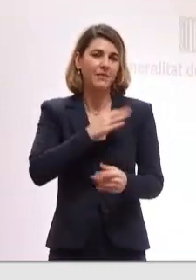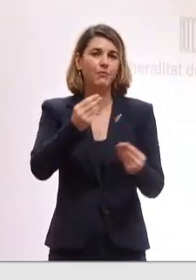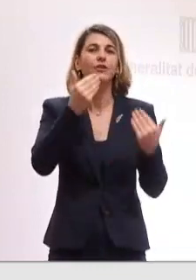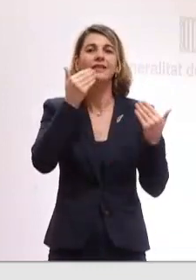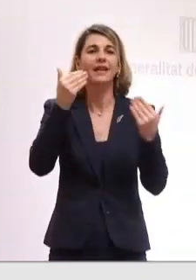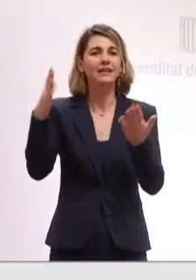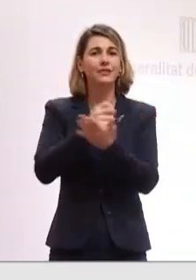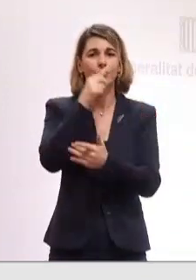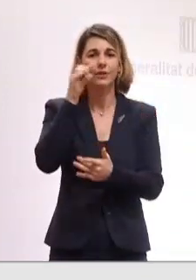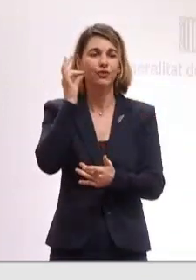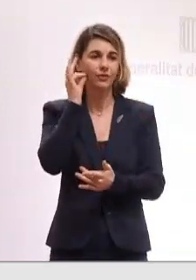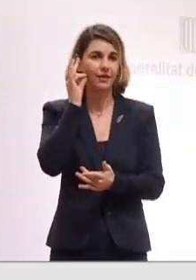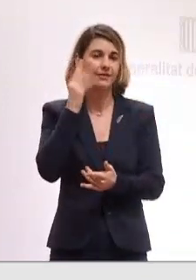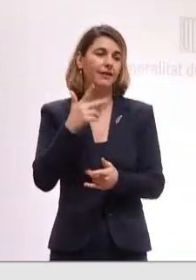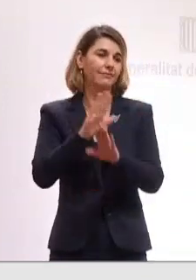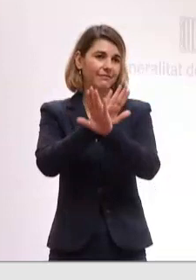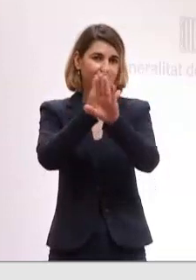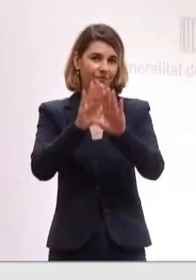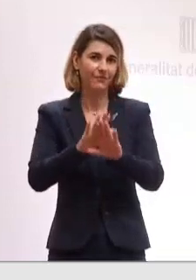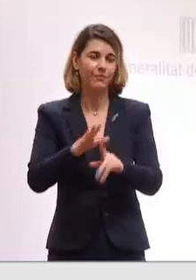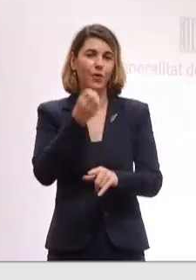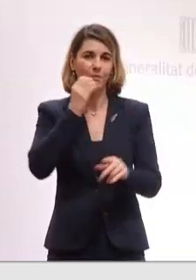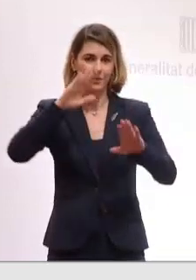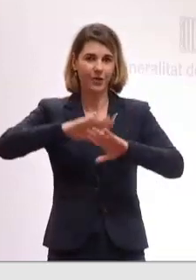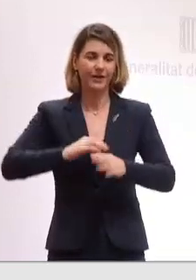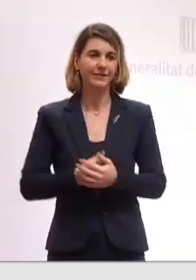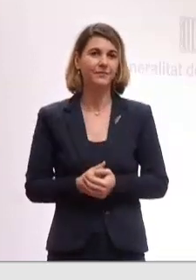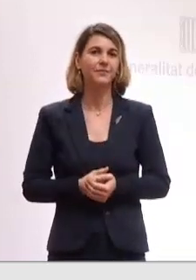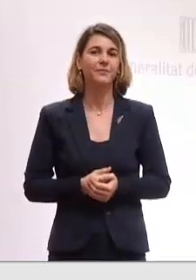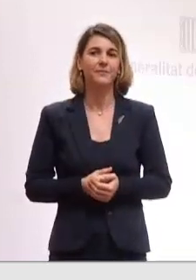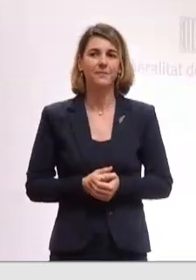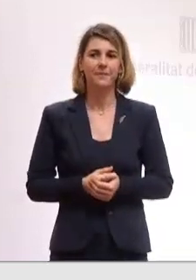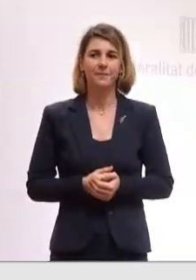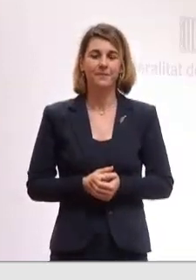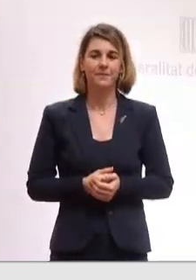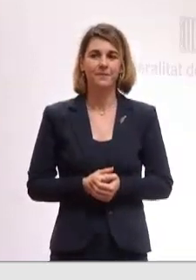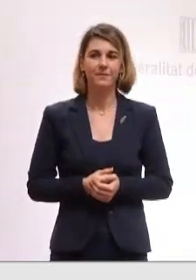Moltes gràcies a tots i a totes i que acabeu de passar un bon vespre. Gràcies.